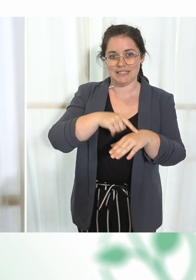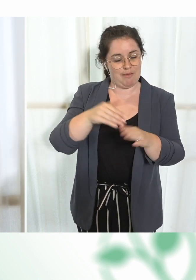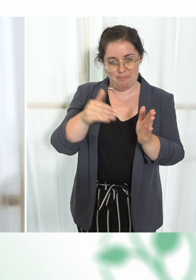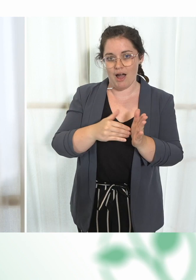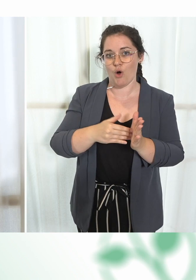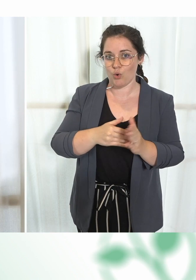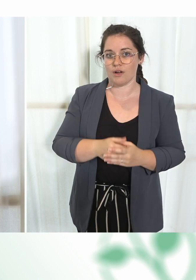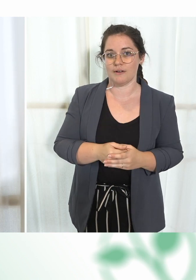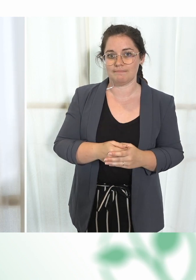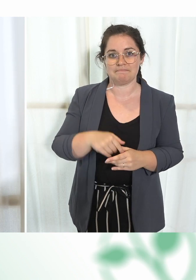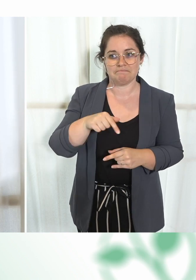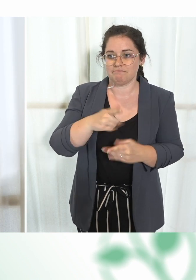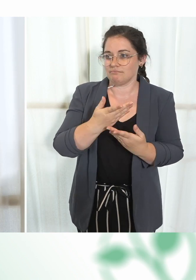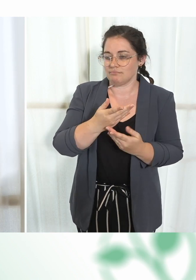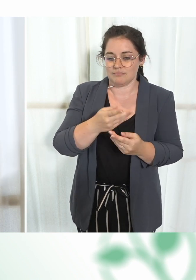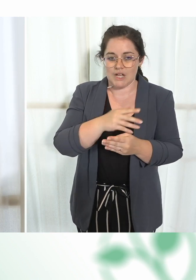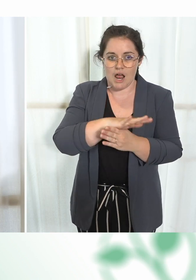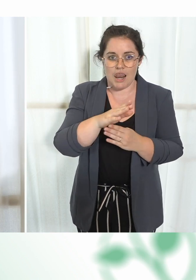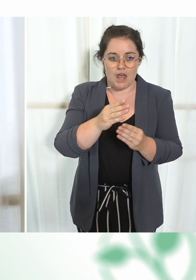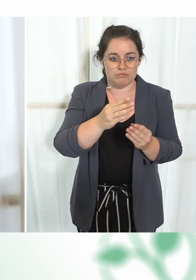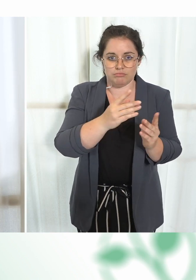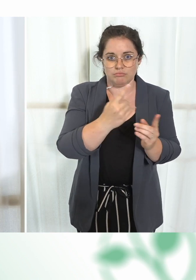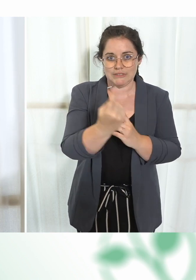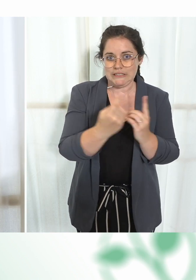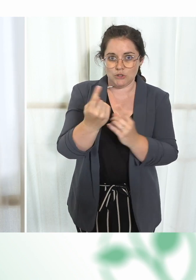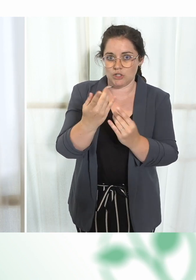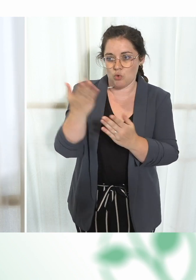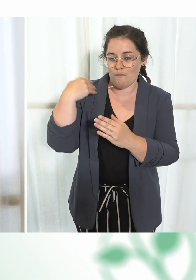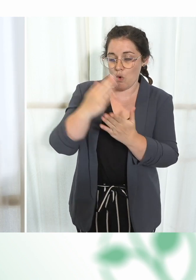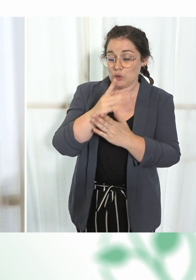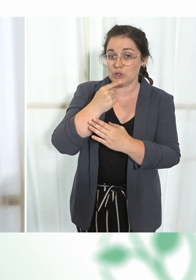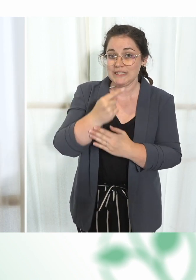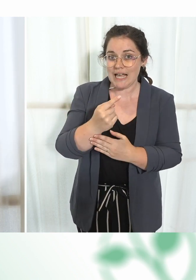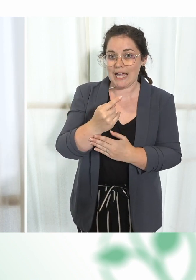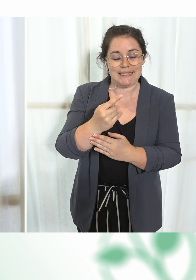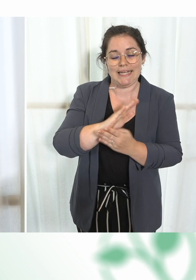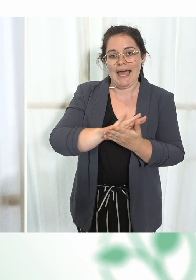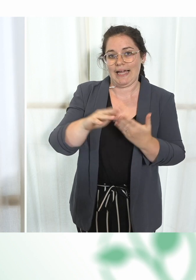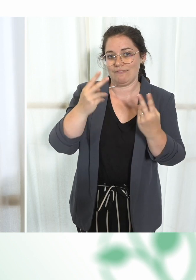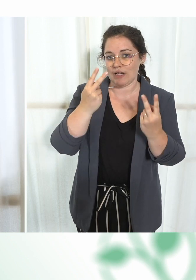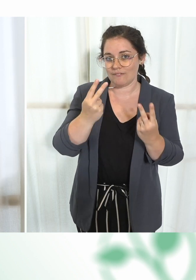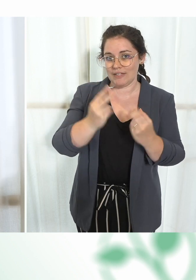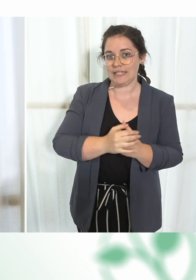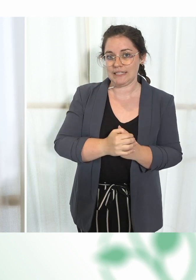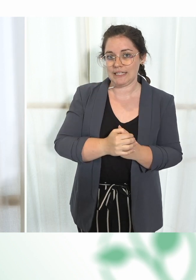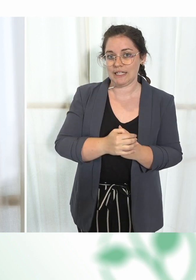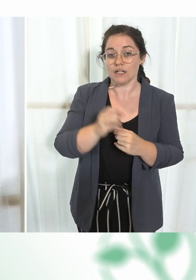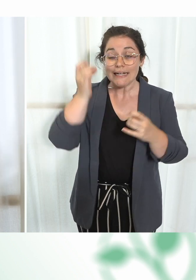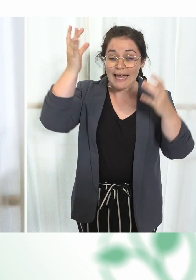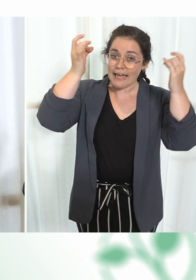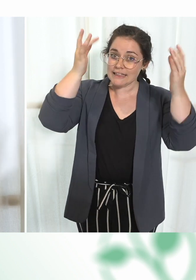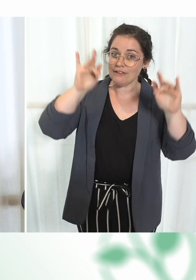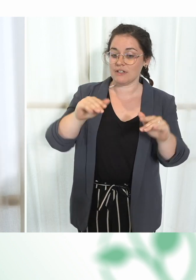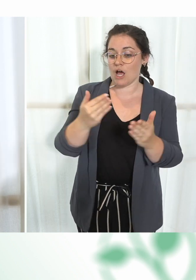Fall. Mit den ganzen Gegebenheiten, die vorher schon erwähnt worden sind, ist es einfach wichtig, kreativ zu sein,